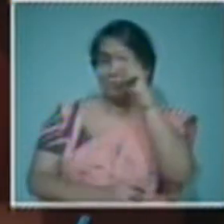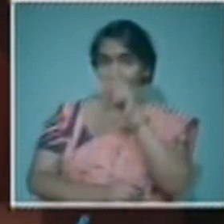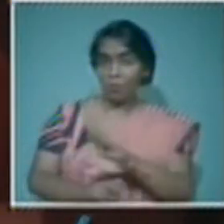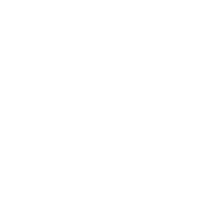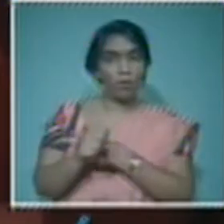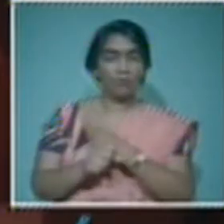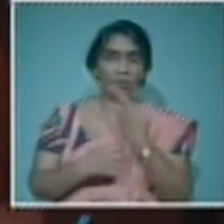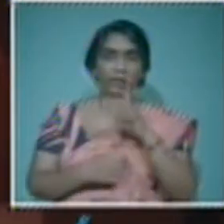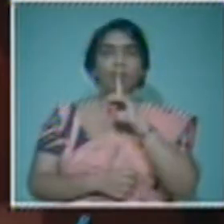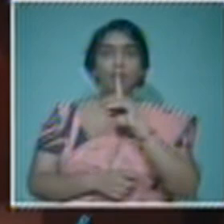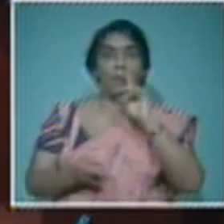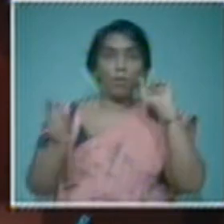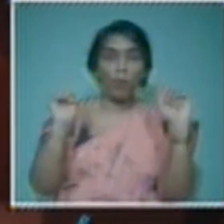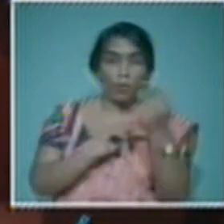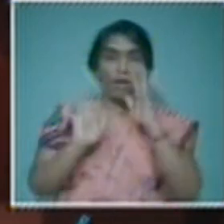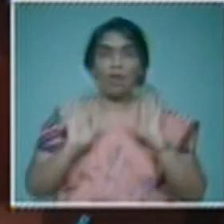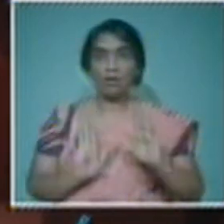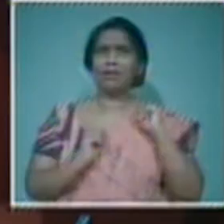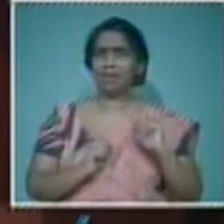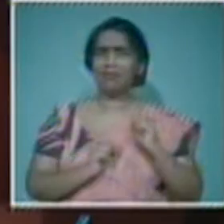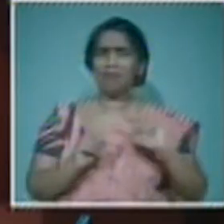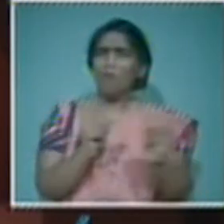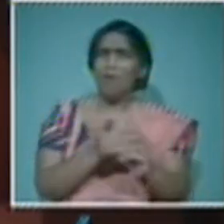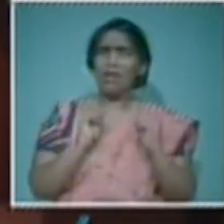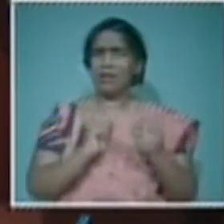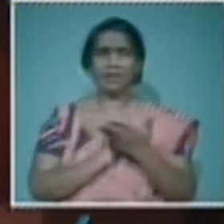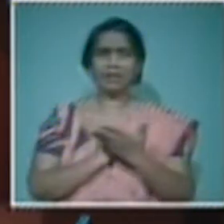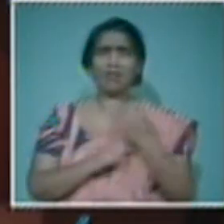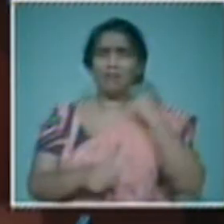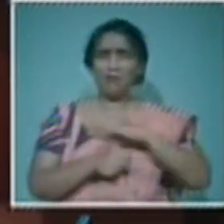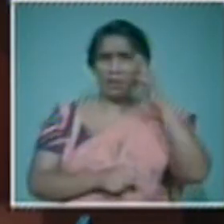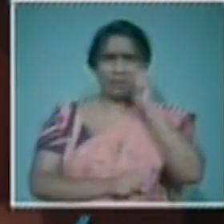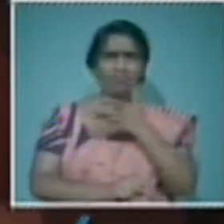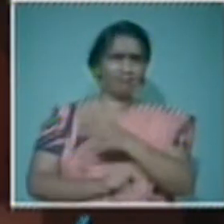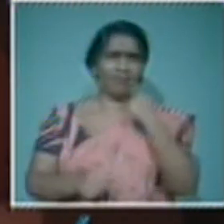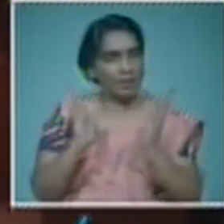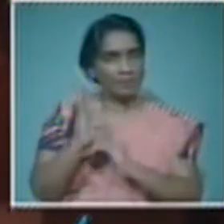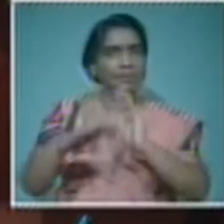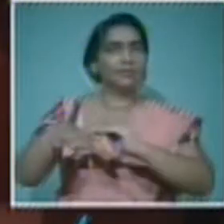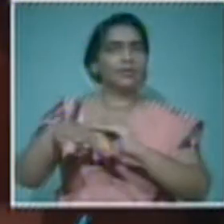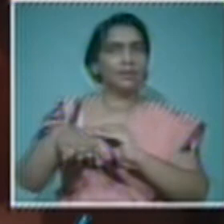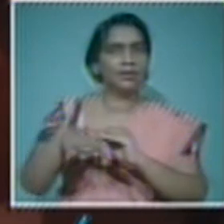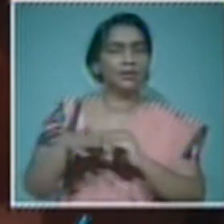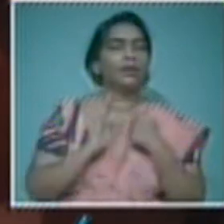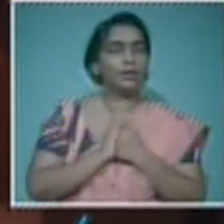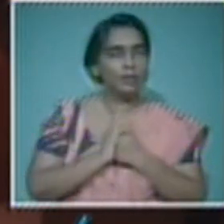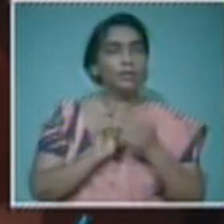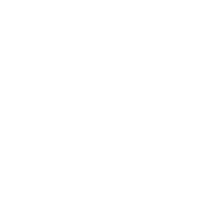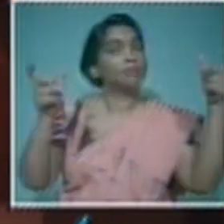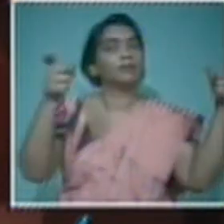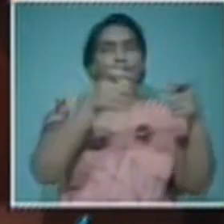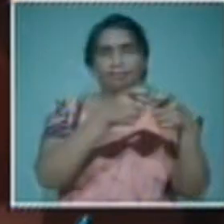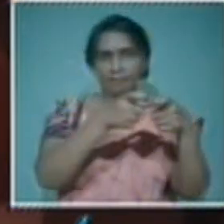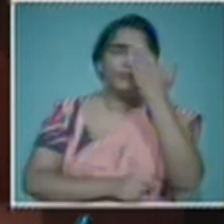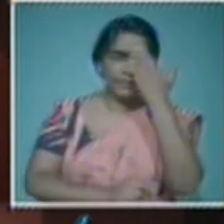ඝාතනය කරලා කියයි මෙන්න පැනලා යන්න හැදුවා ඒකින්ද වෙඩි තිබ්බයි කිය. ඇයි මේ රාජ්‍ය ත්‍රස්තවාදී රාජ්‍ය ම්ලේච්ඡත්වය? ගරු ජනාධිපතිතුමාත් එක්ක කතා